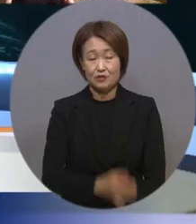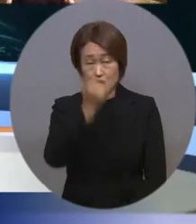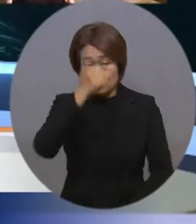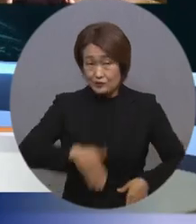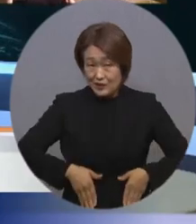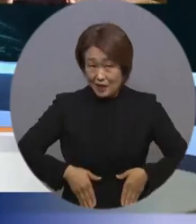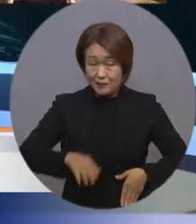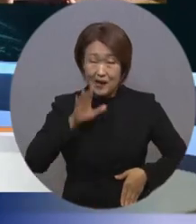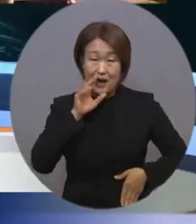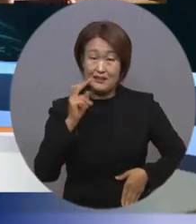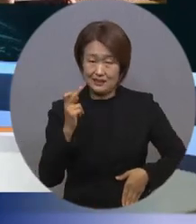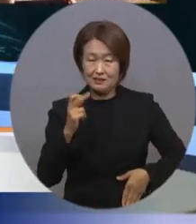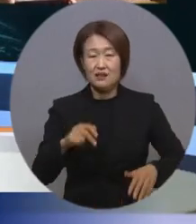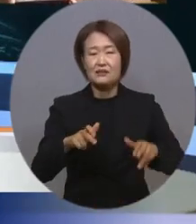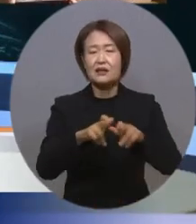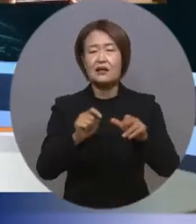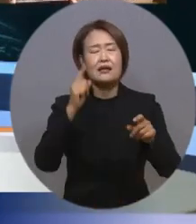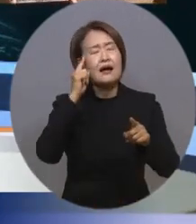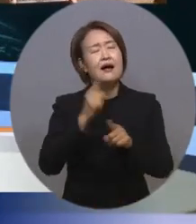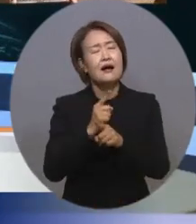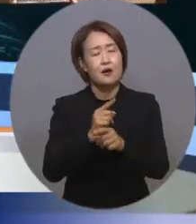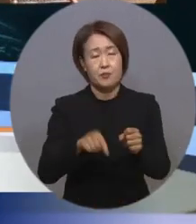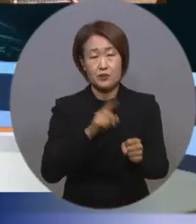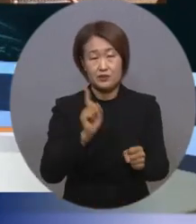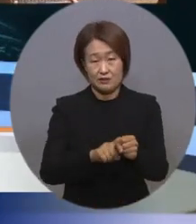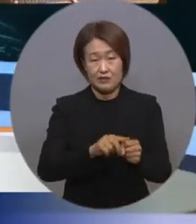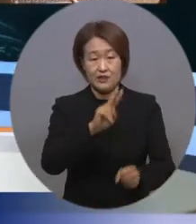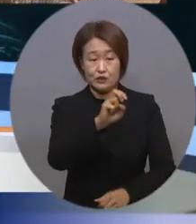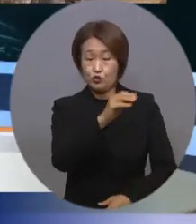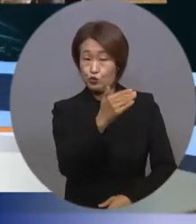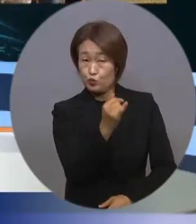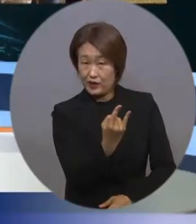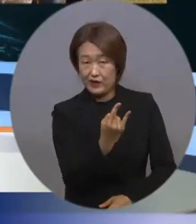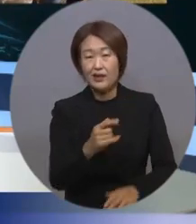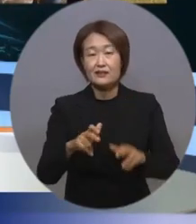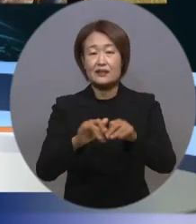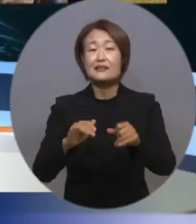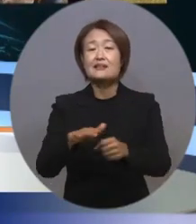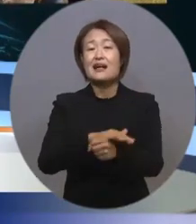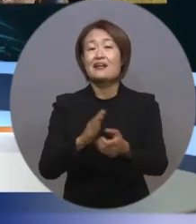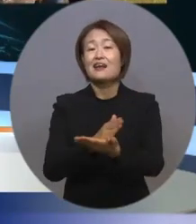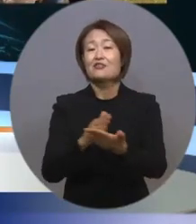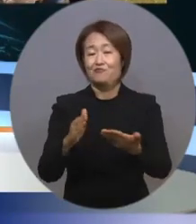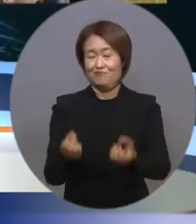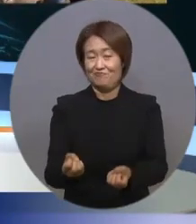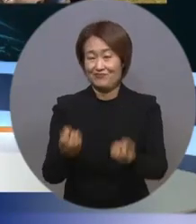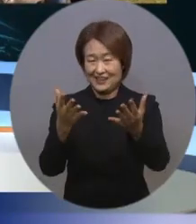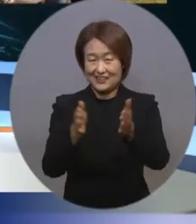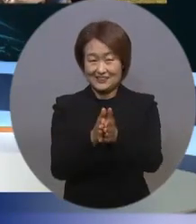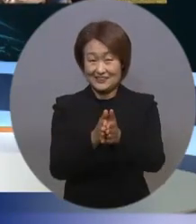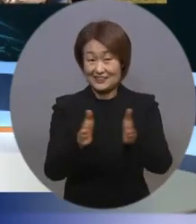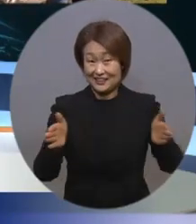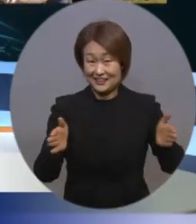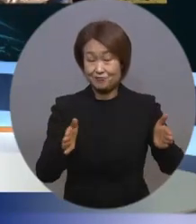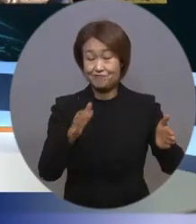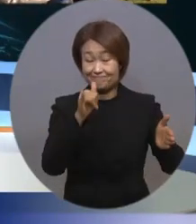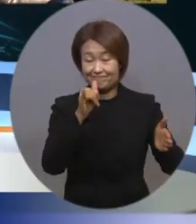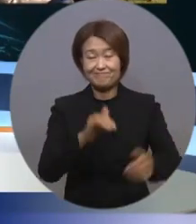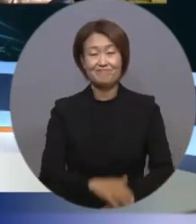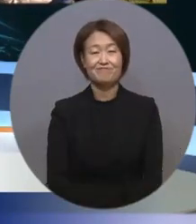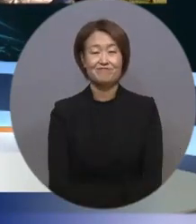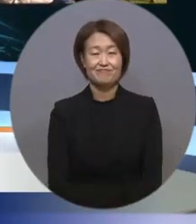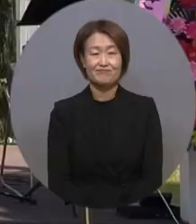충남 아산시에서 장애인식개선을 위한 제29회 장애인 사랑나눔축제가 열렸습니다 보도에 현 위에나